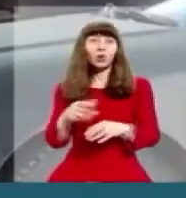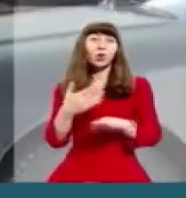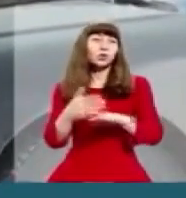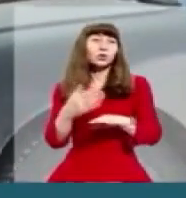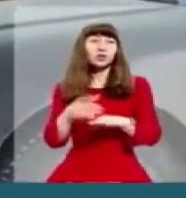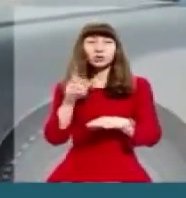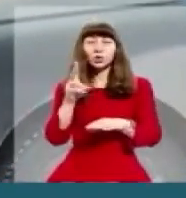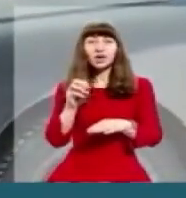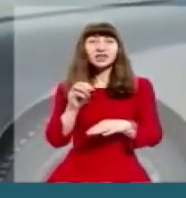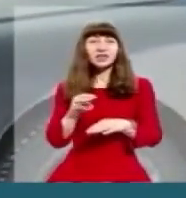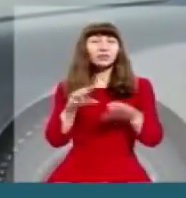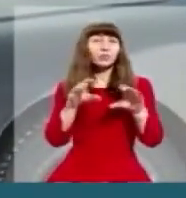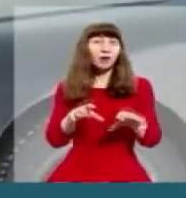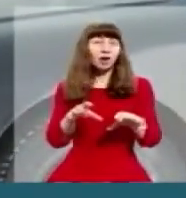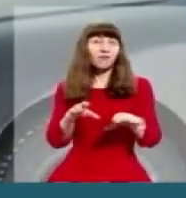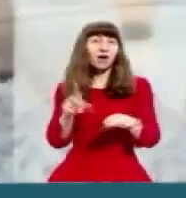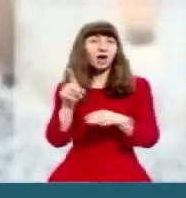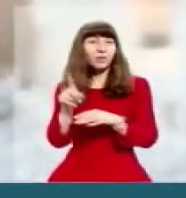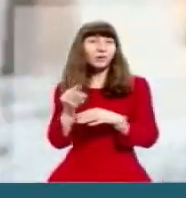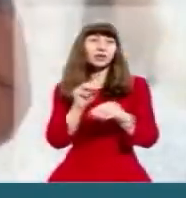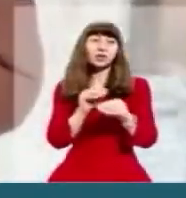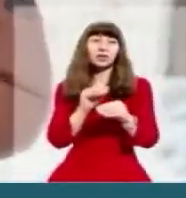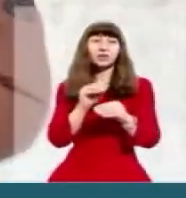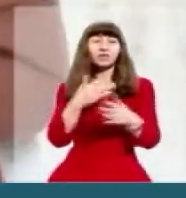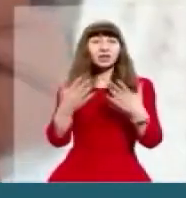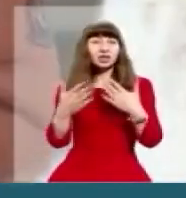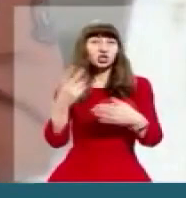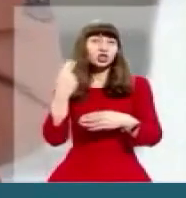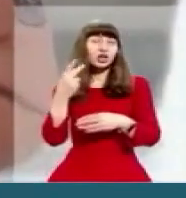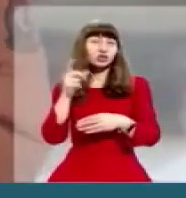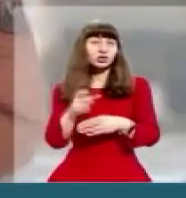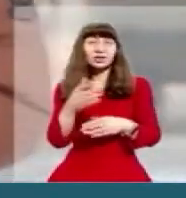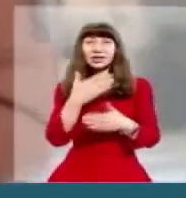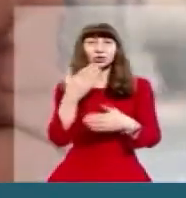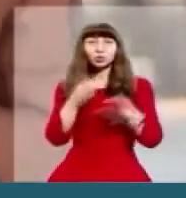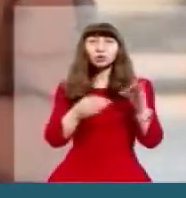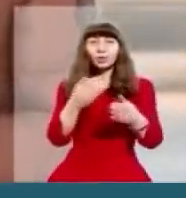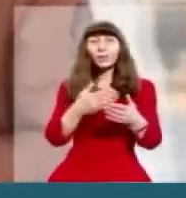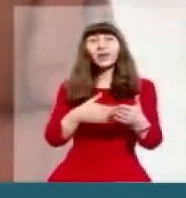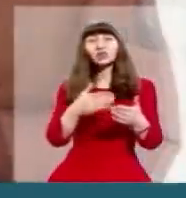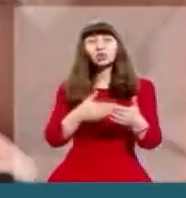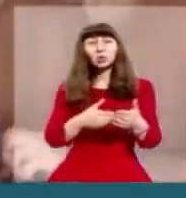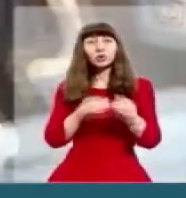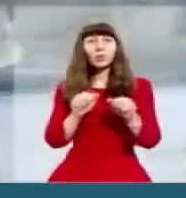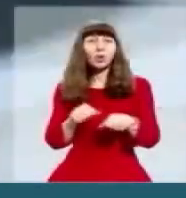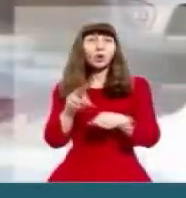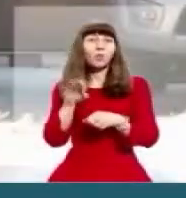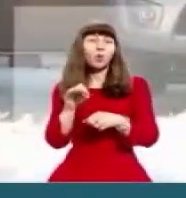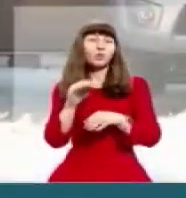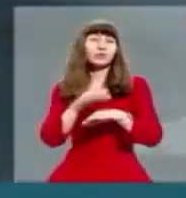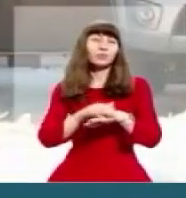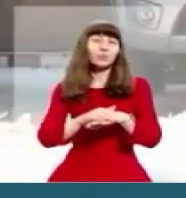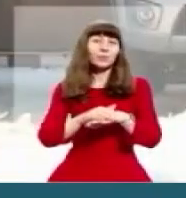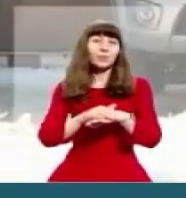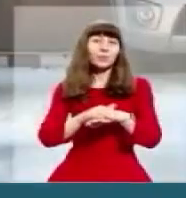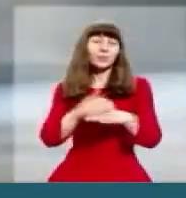кредитора нет права применить в отношении должника эти процедуры. Внесудебное банкротство можно применить исключительно по долгам перед